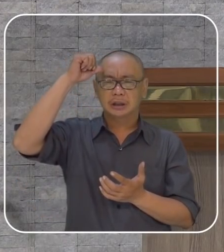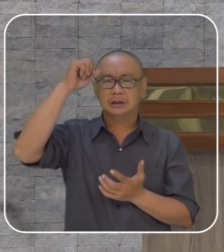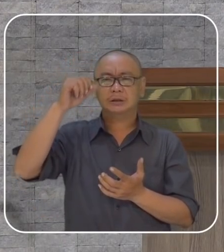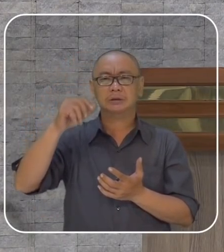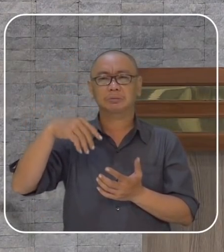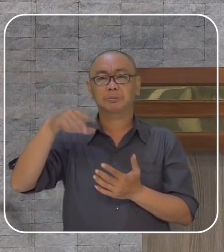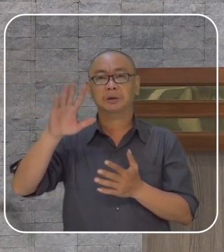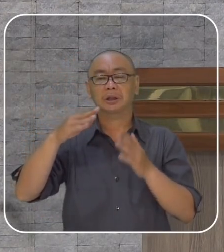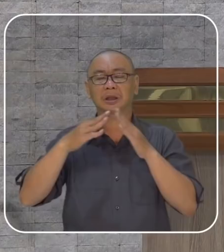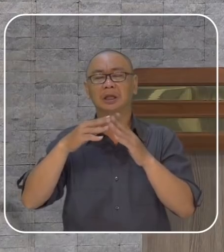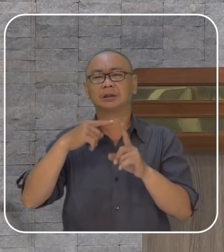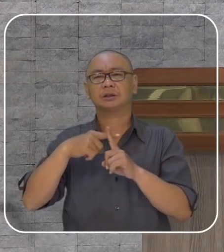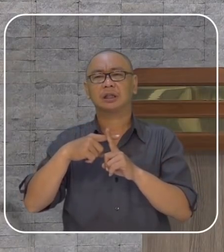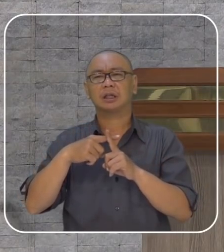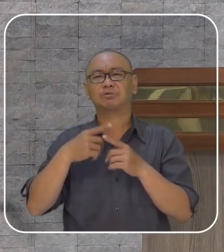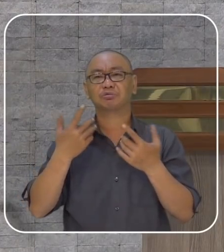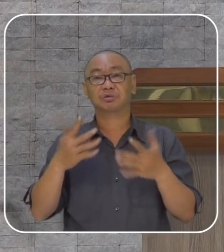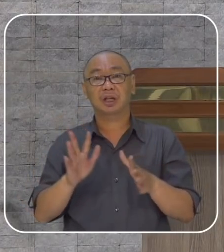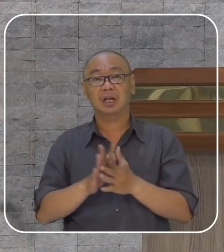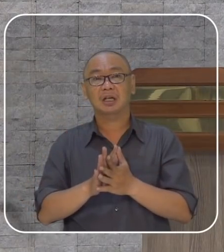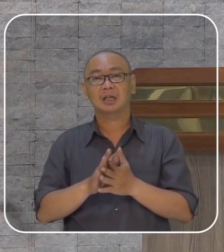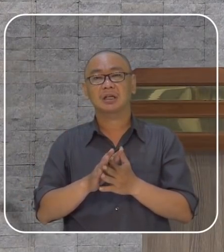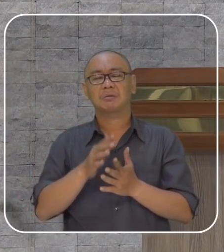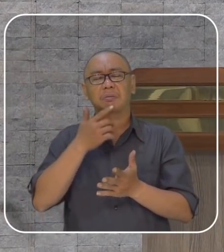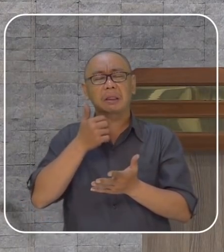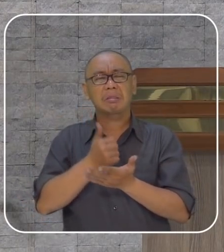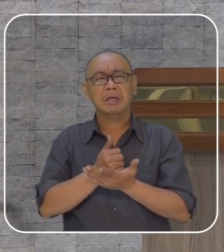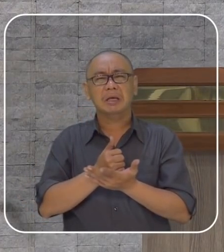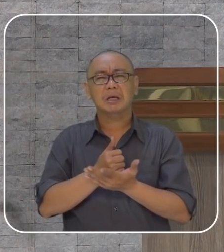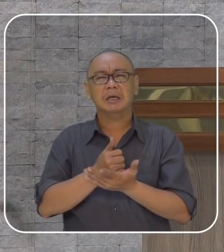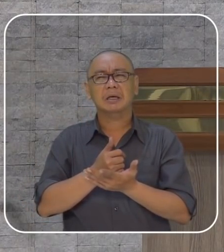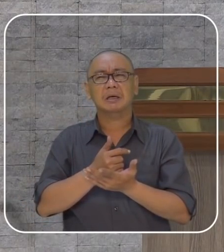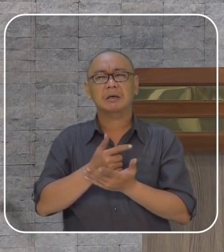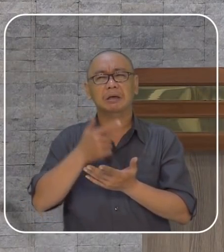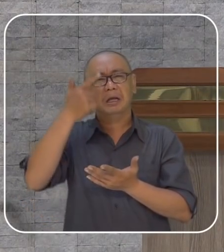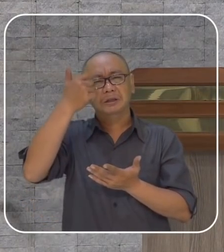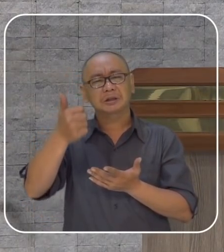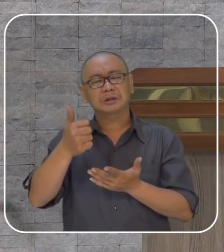ke gereja, ya sudahlah yang penting rajin. Bukan cuma itu.